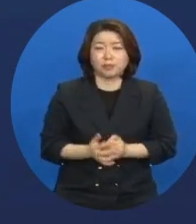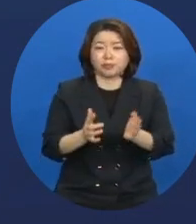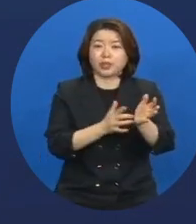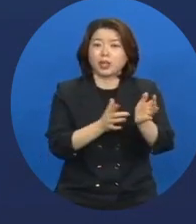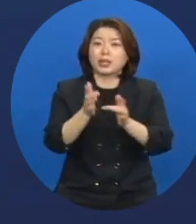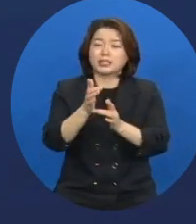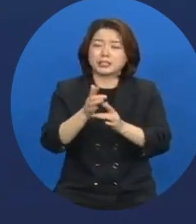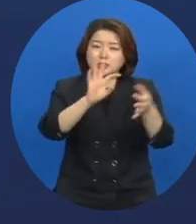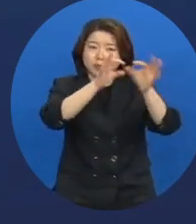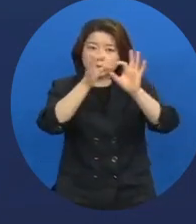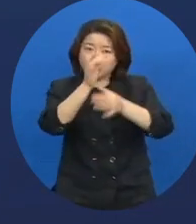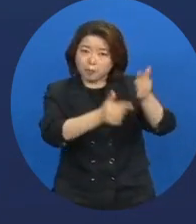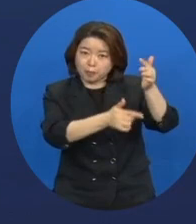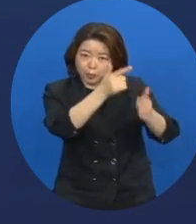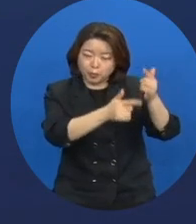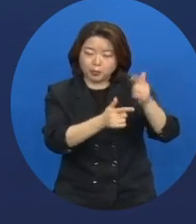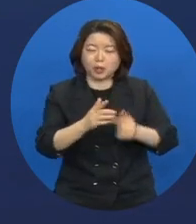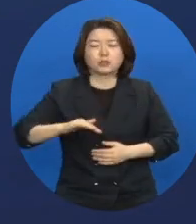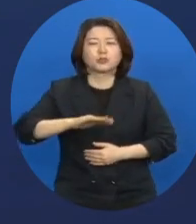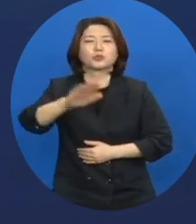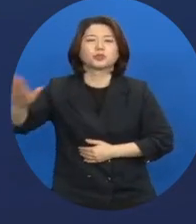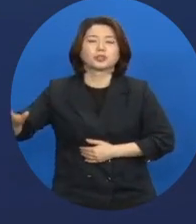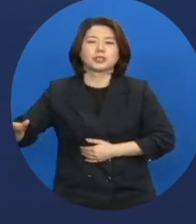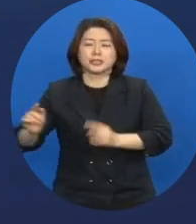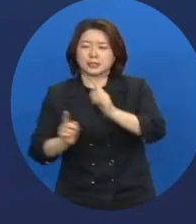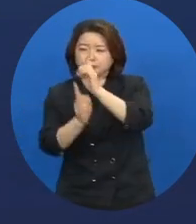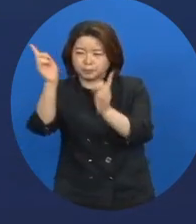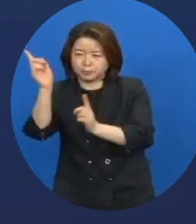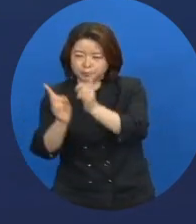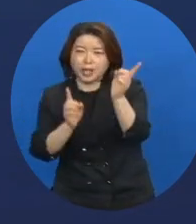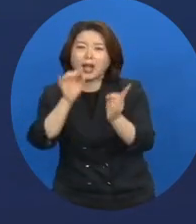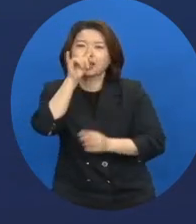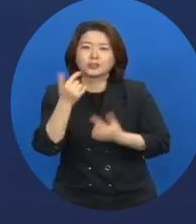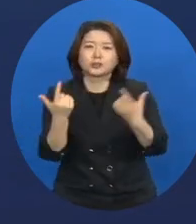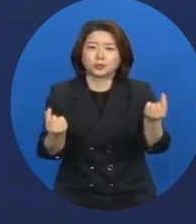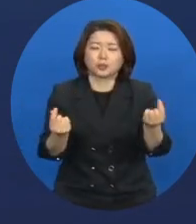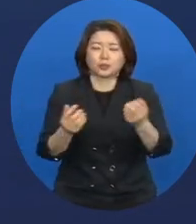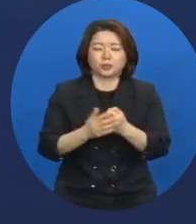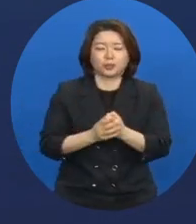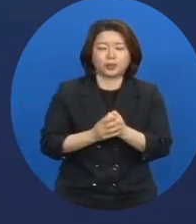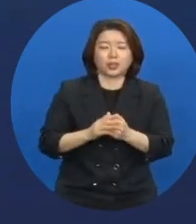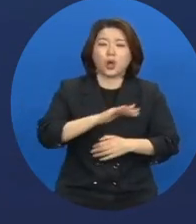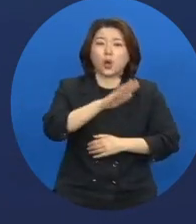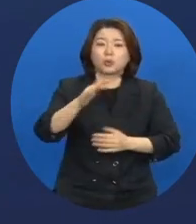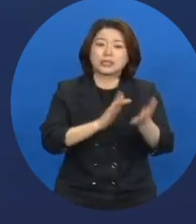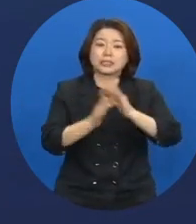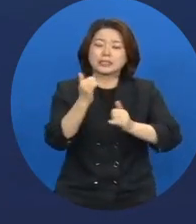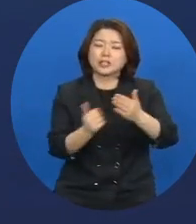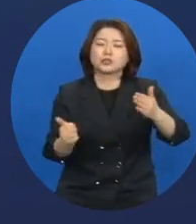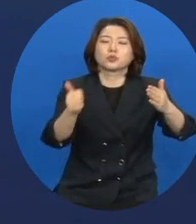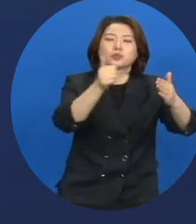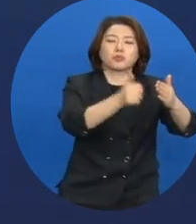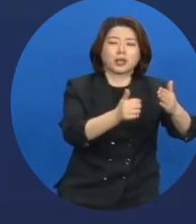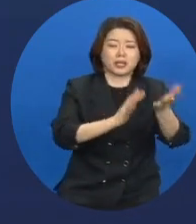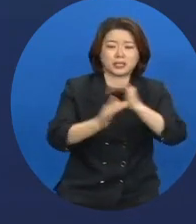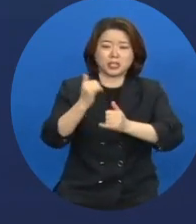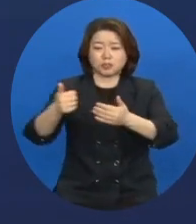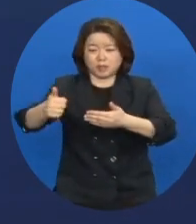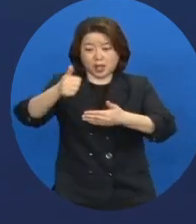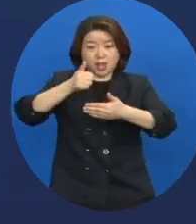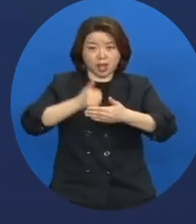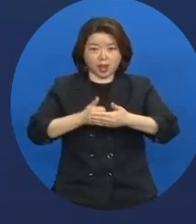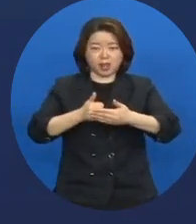예수님은 포도나무시고 우리는 가지고 우리가 예수님 안에 예수님은 우리 안에 거하시는